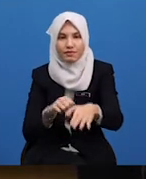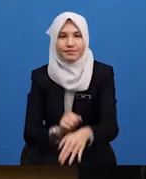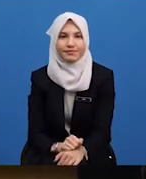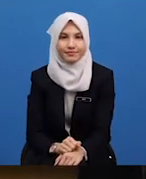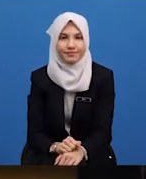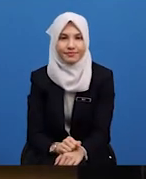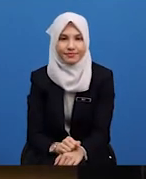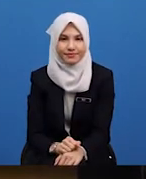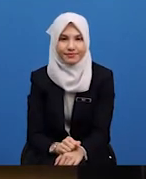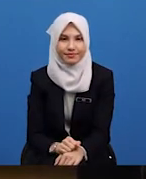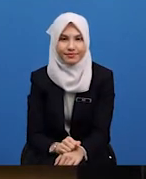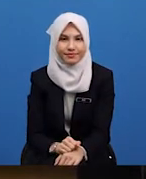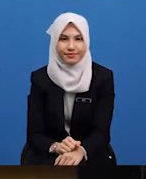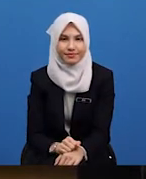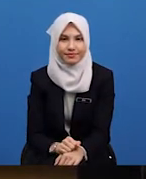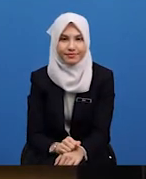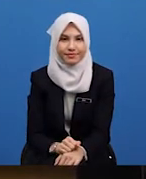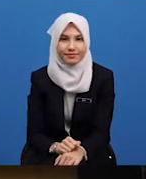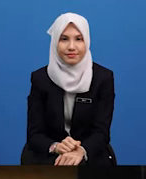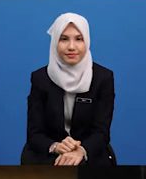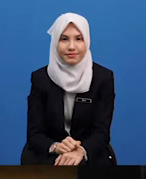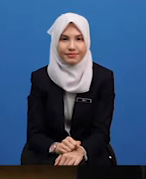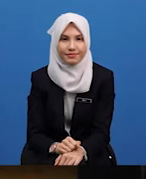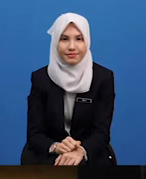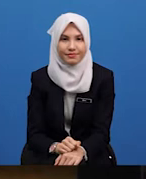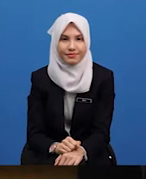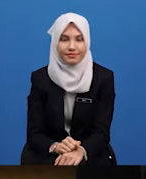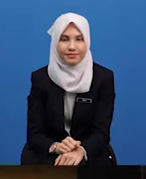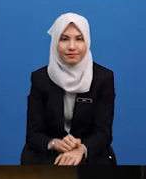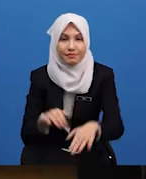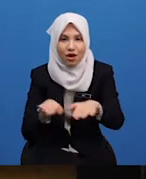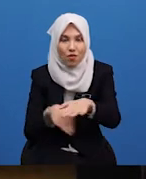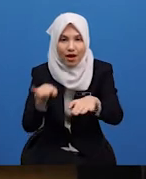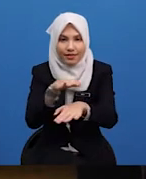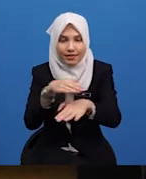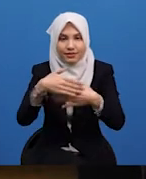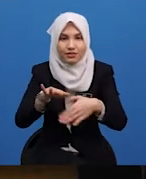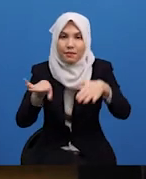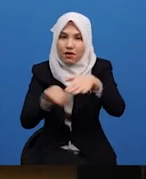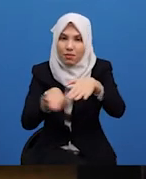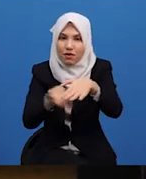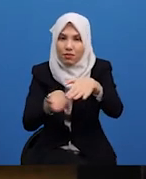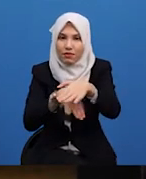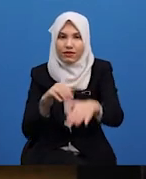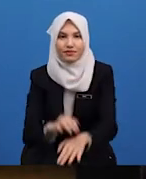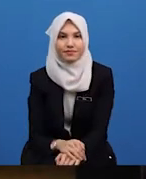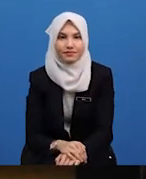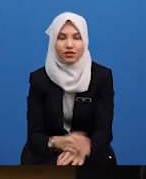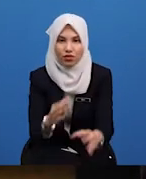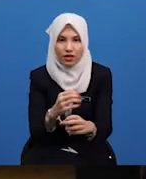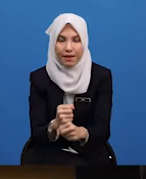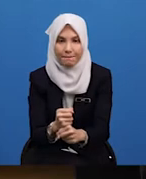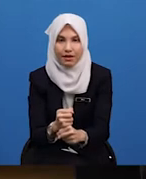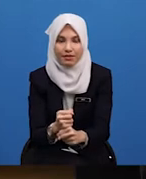yang pertama kita buat ke bawah dan ke atas dan seterusnya kita akan ke bawah saja. Ini adalah untuk mendapatkan rentak yang